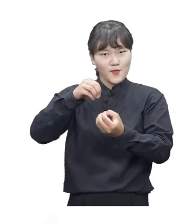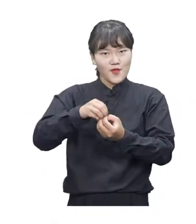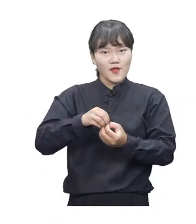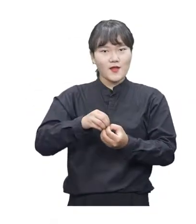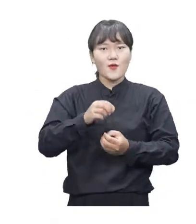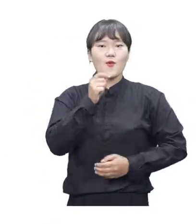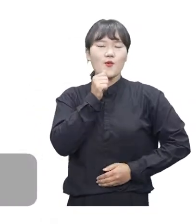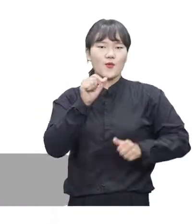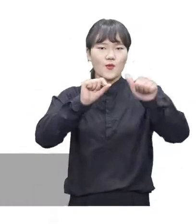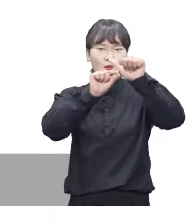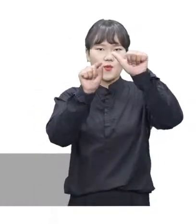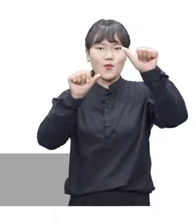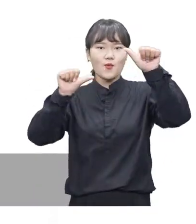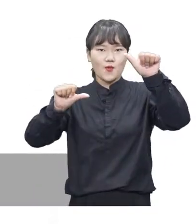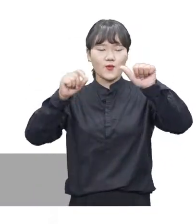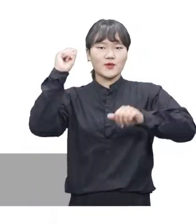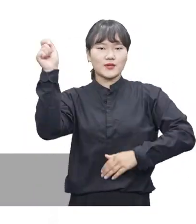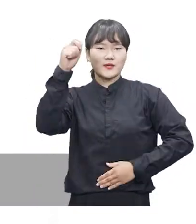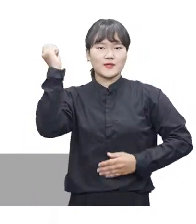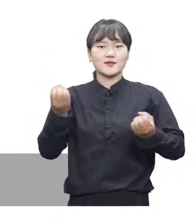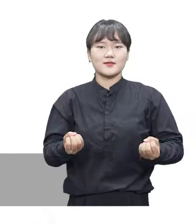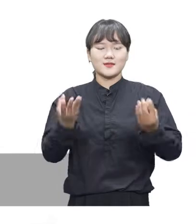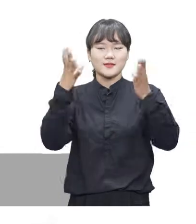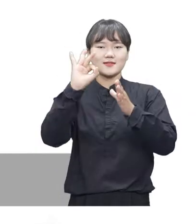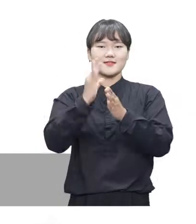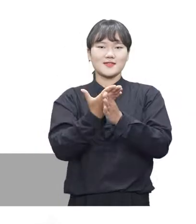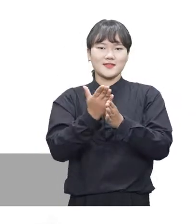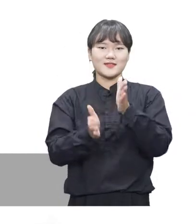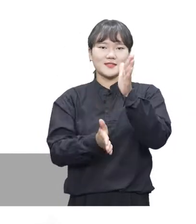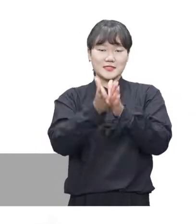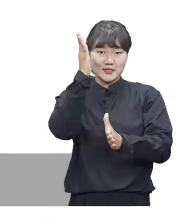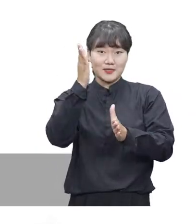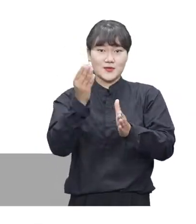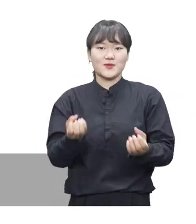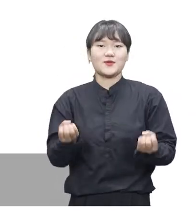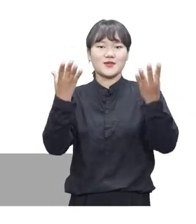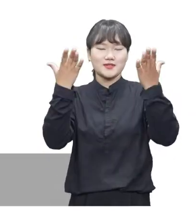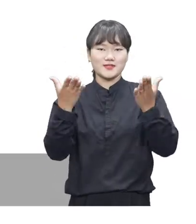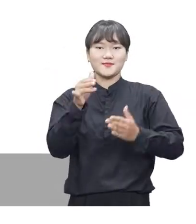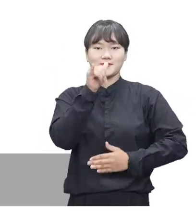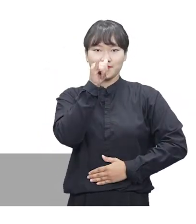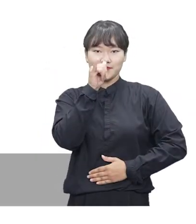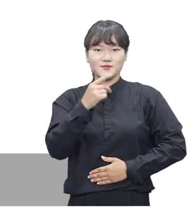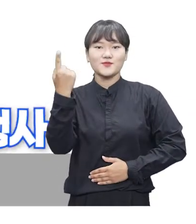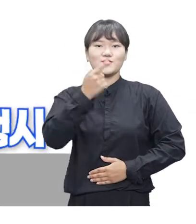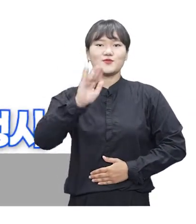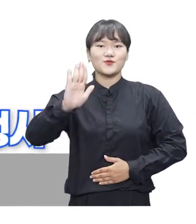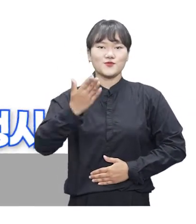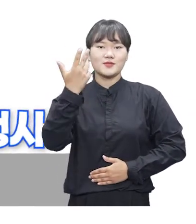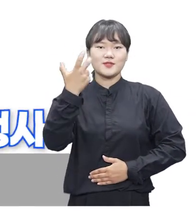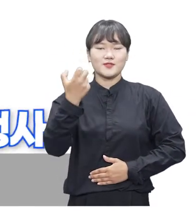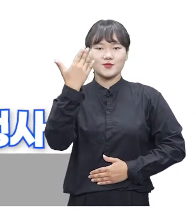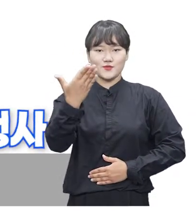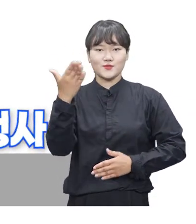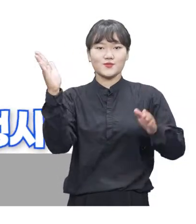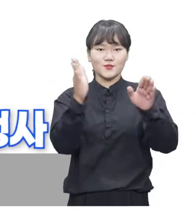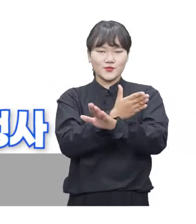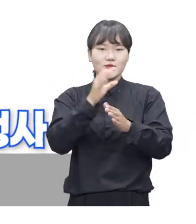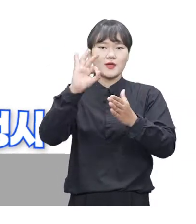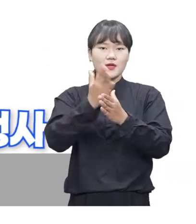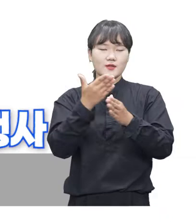민족 고유의 명절인 단오를 맞이해 안양에서도 단오제가 열렸습니다. 안양 단오제는 지난